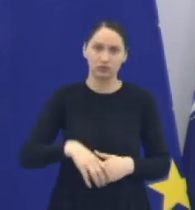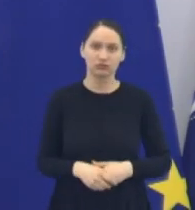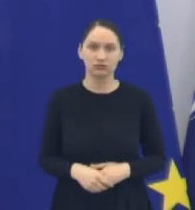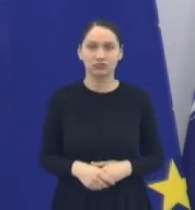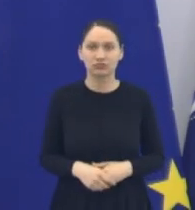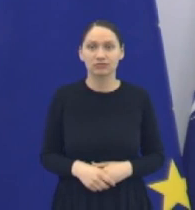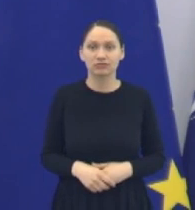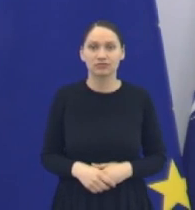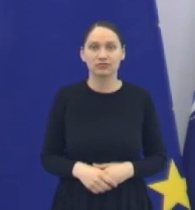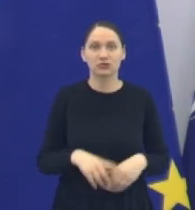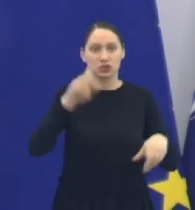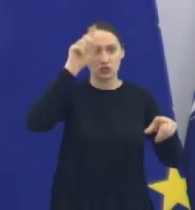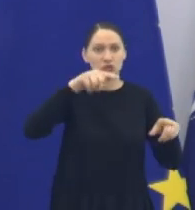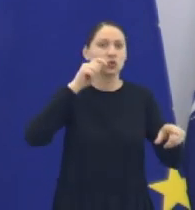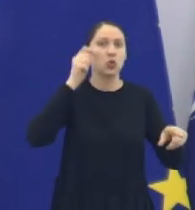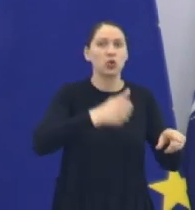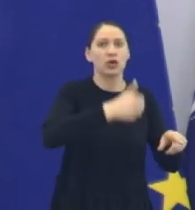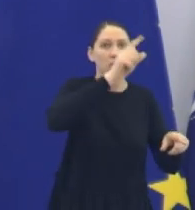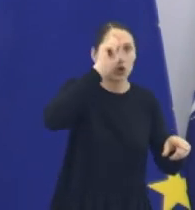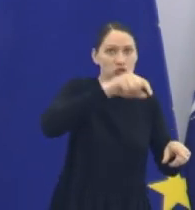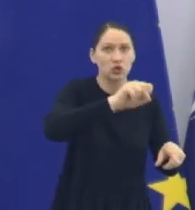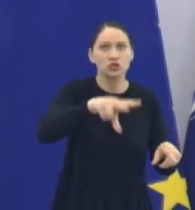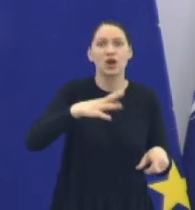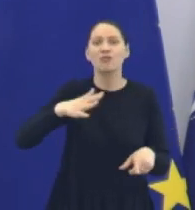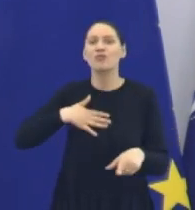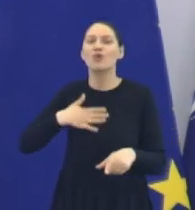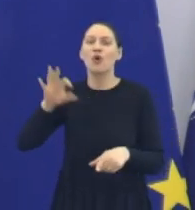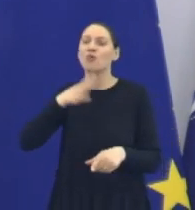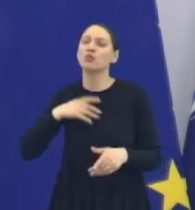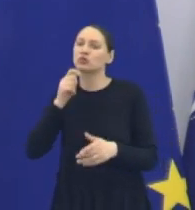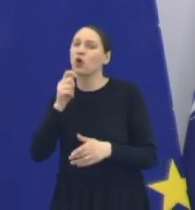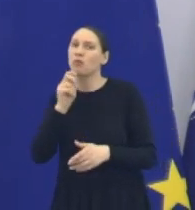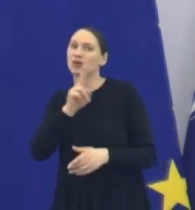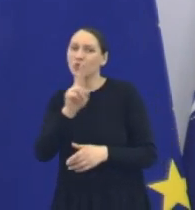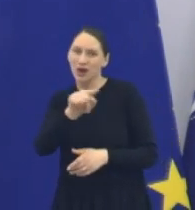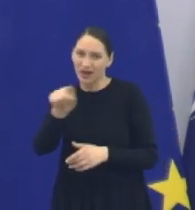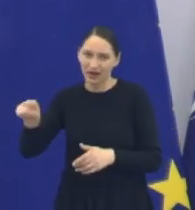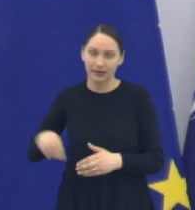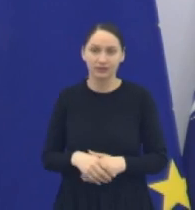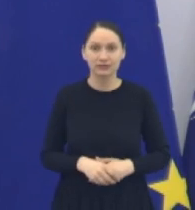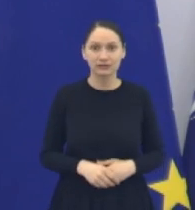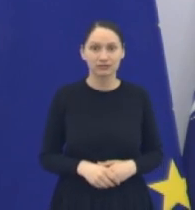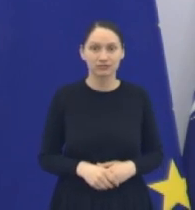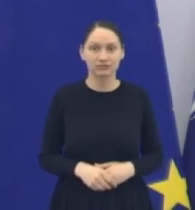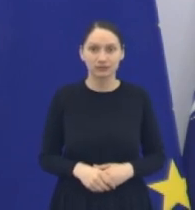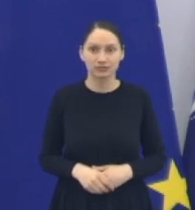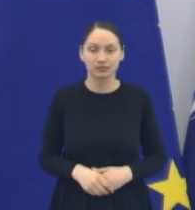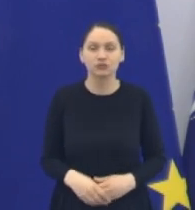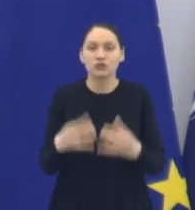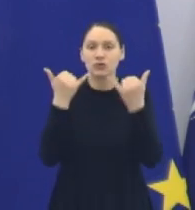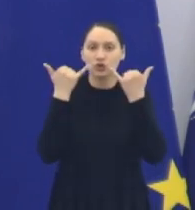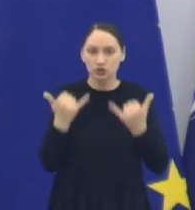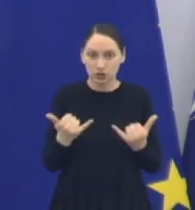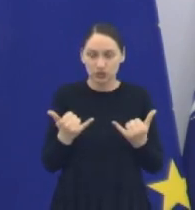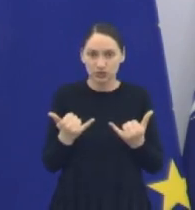žino tiesą sakant net geriau negu kai kurie čia mūsų komentatoriai. Tai šiandien mes atsispiriame nuo to